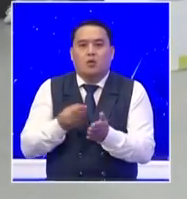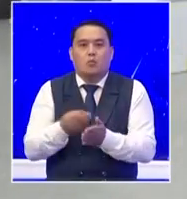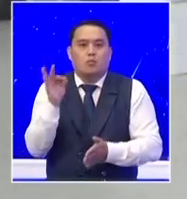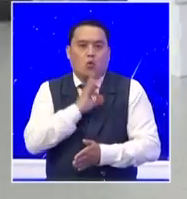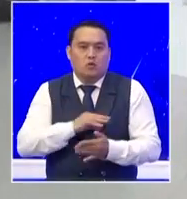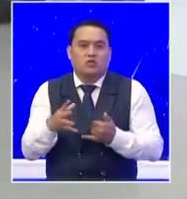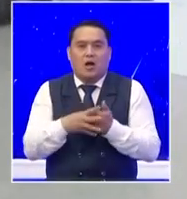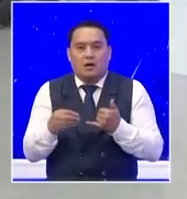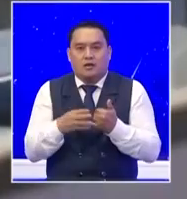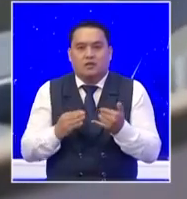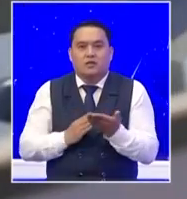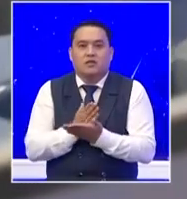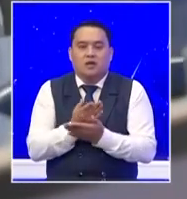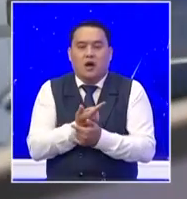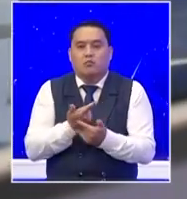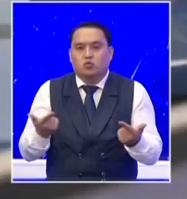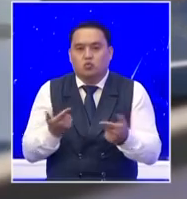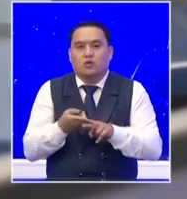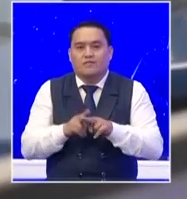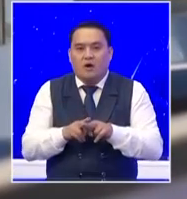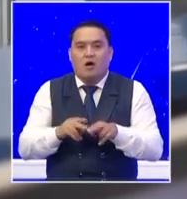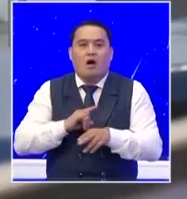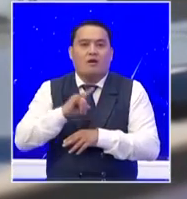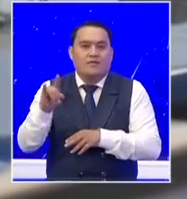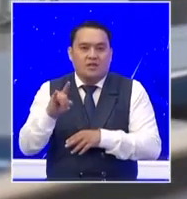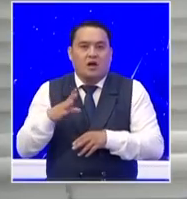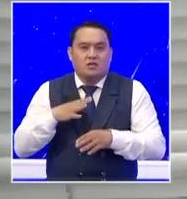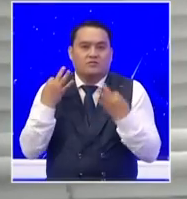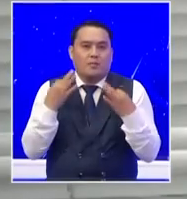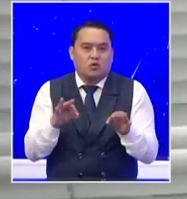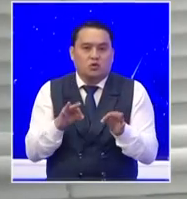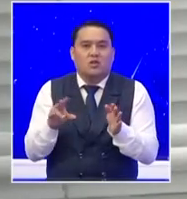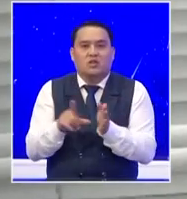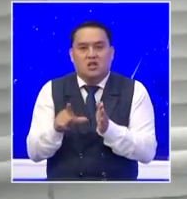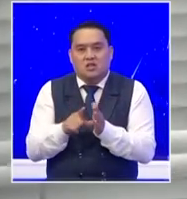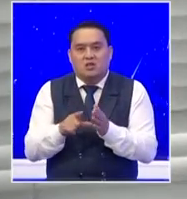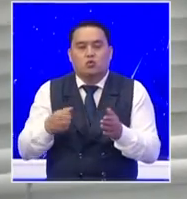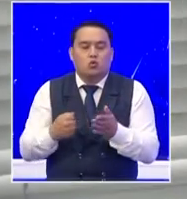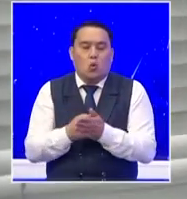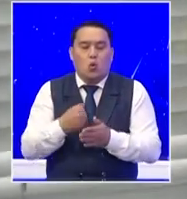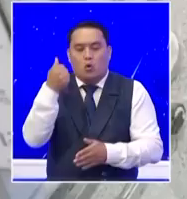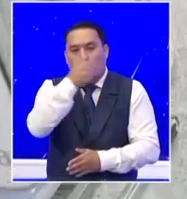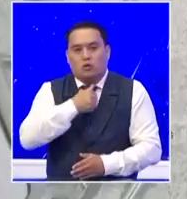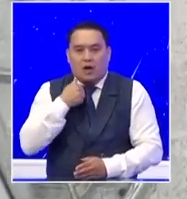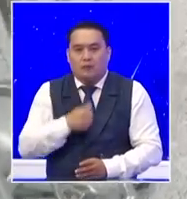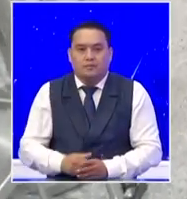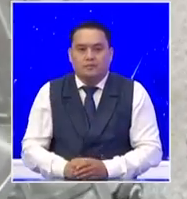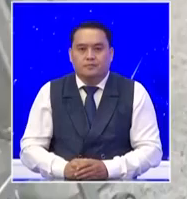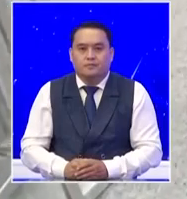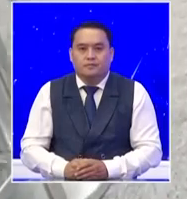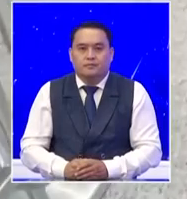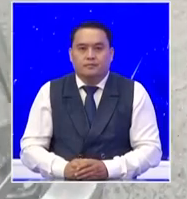пользование землей. Обслуживания и другие услуги в сфере авиации также будут освобождены от НДС до конца года.